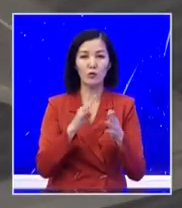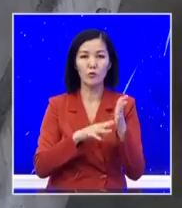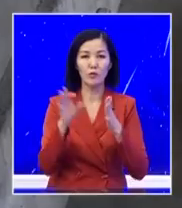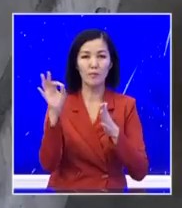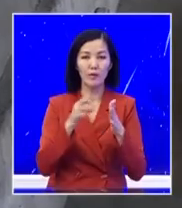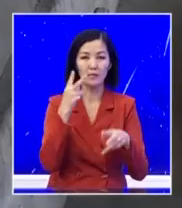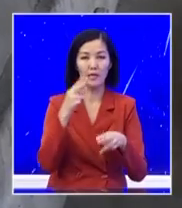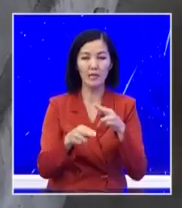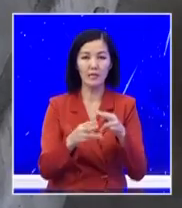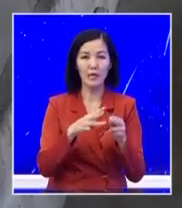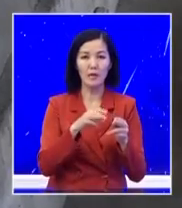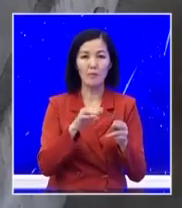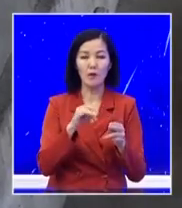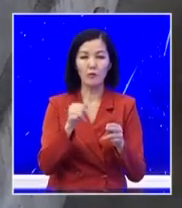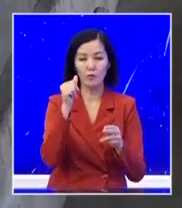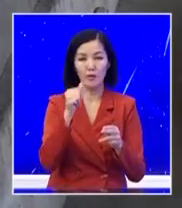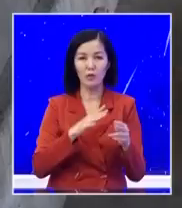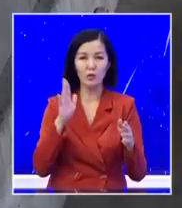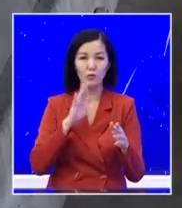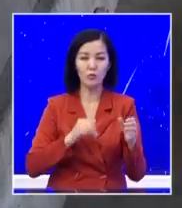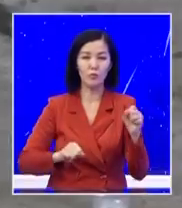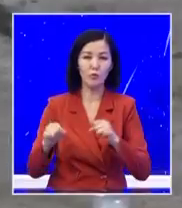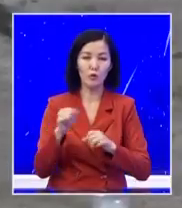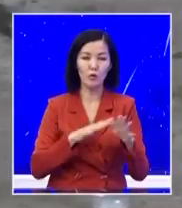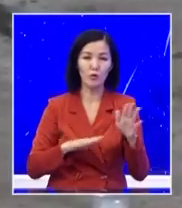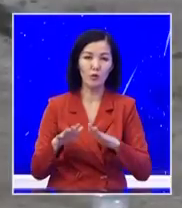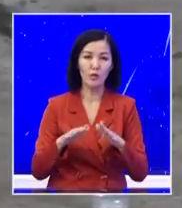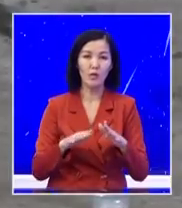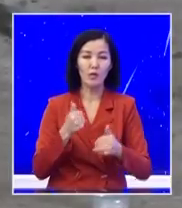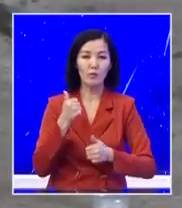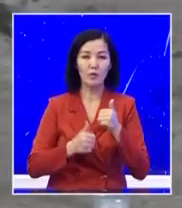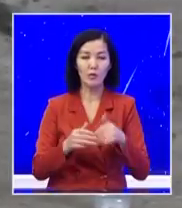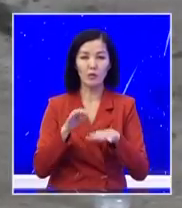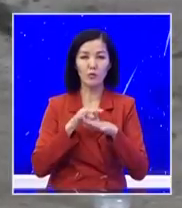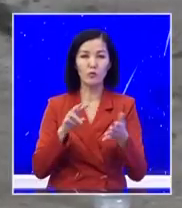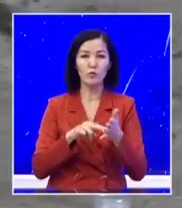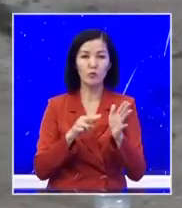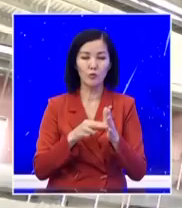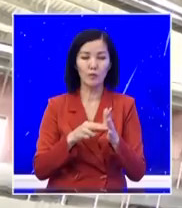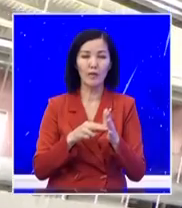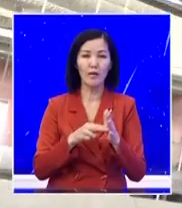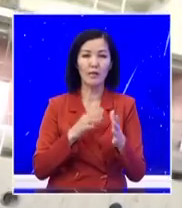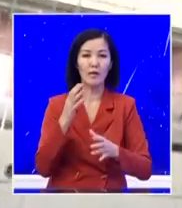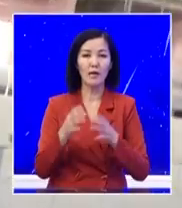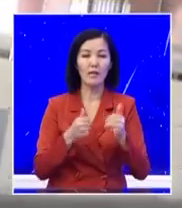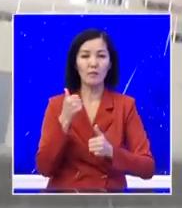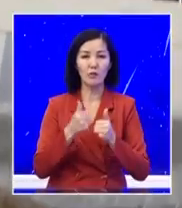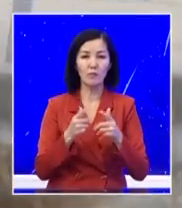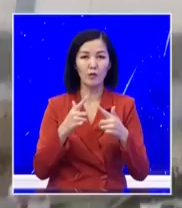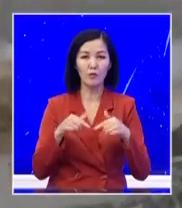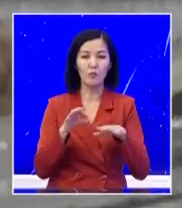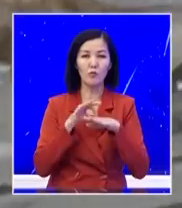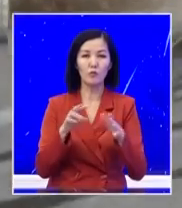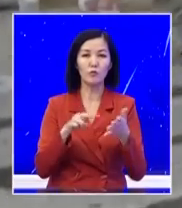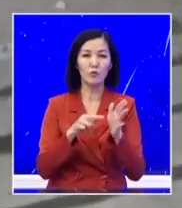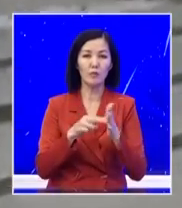90% аяқталды. Маусым айында су спорт түрлері бойынша Қазақстан біріншілігін өткізу жоспарланған. Одан кейін әлем чемпионаттарын ұйымдастыру көзделіп